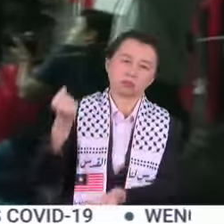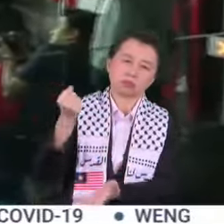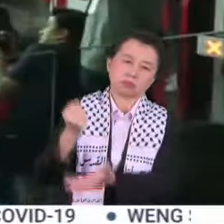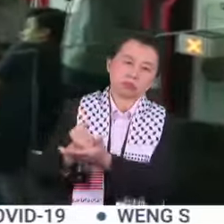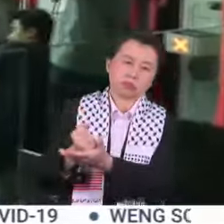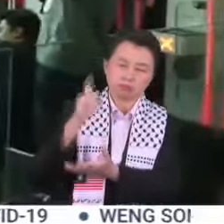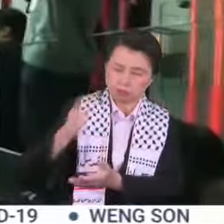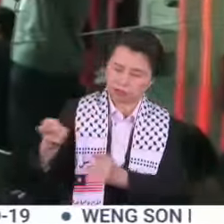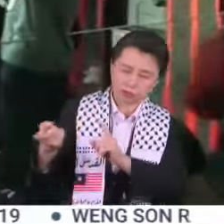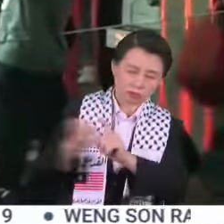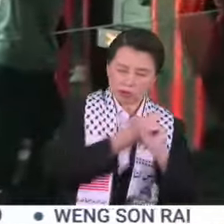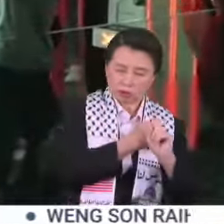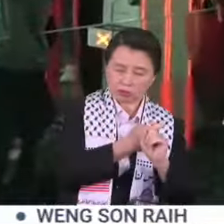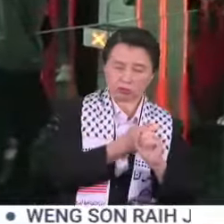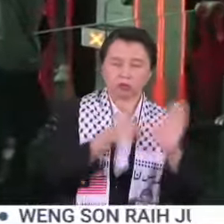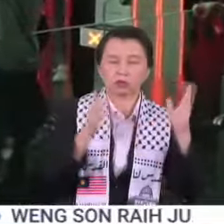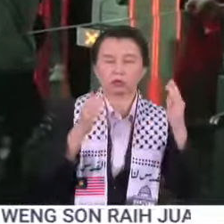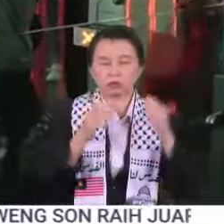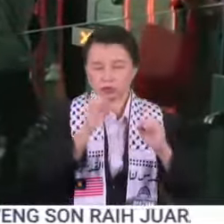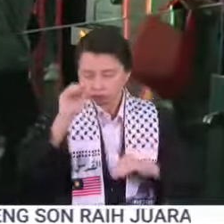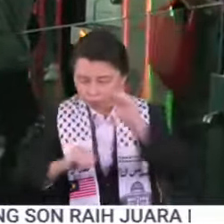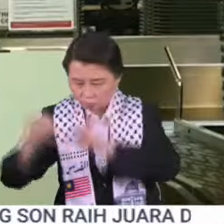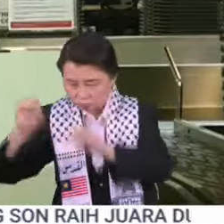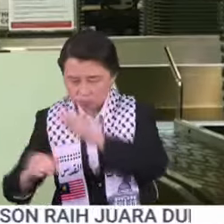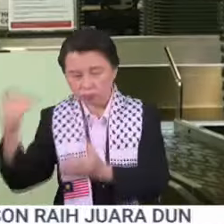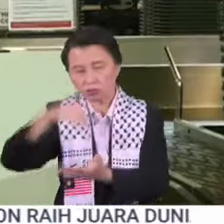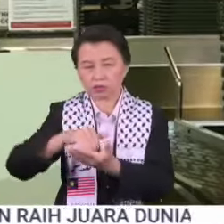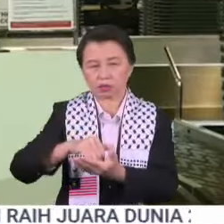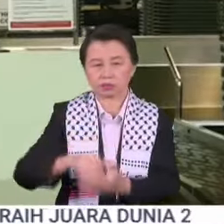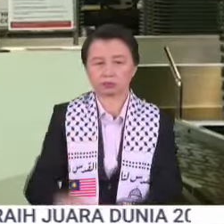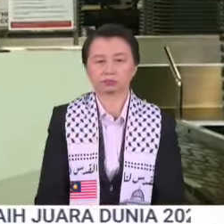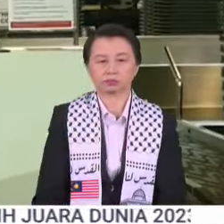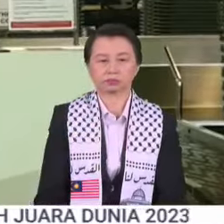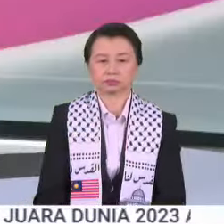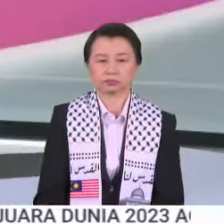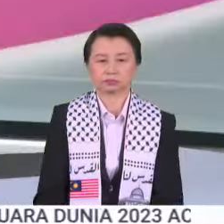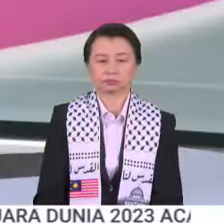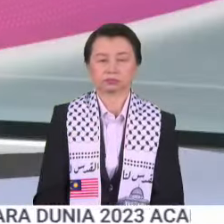perlu digantung sementara menunggu penstrukturan semula.